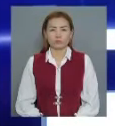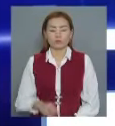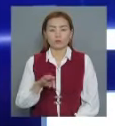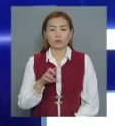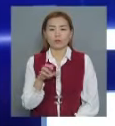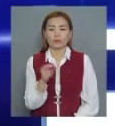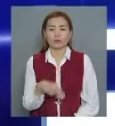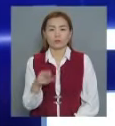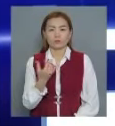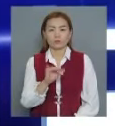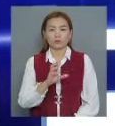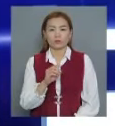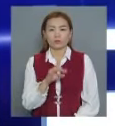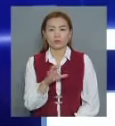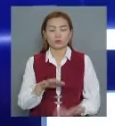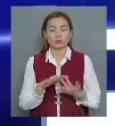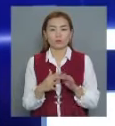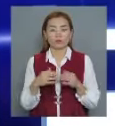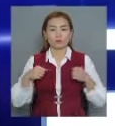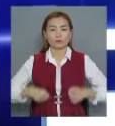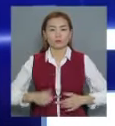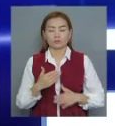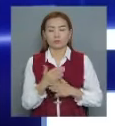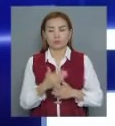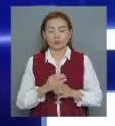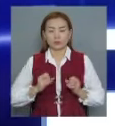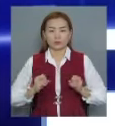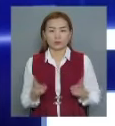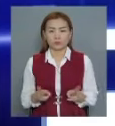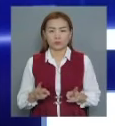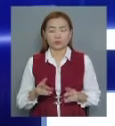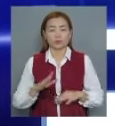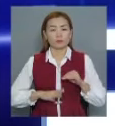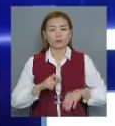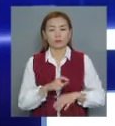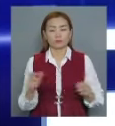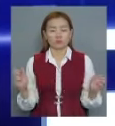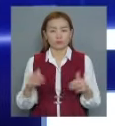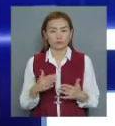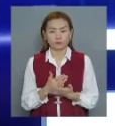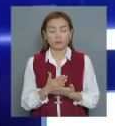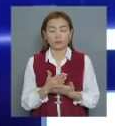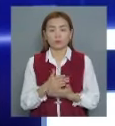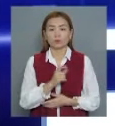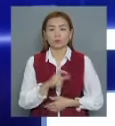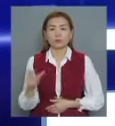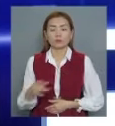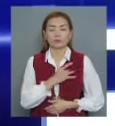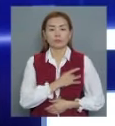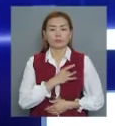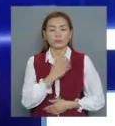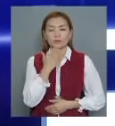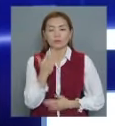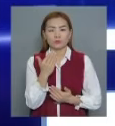Махамбет ауданы Бейбарыс ауылында халыққа құқықтық көмек беру мақсатында сала мамандары бас қосты. Жергілікті тұрғындары көкейдегі